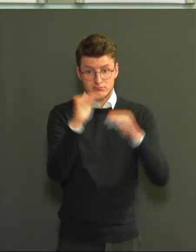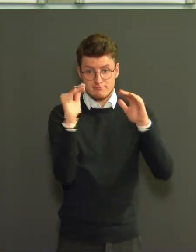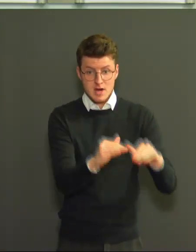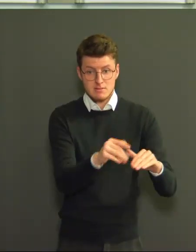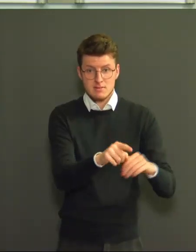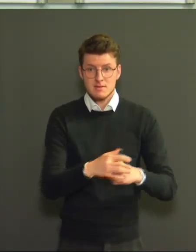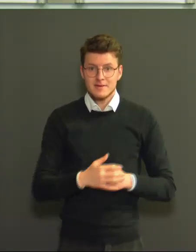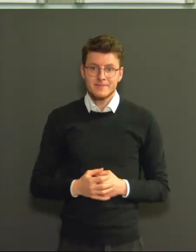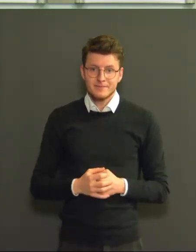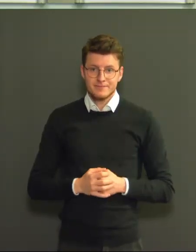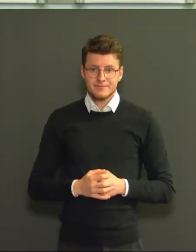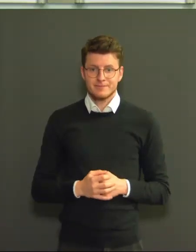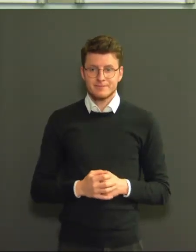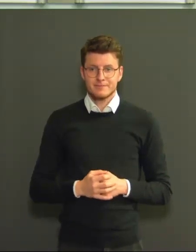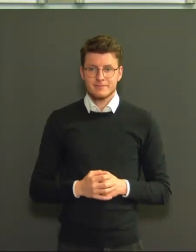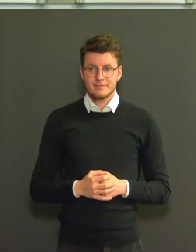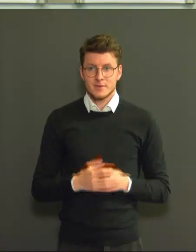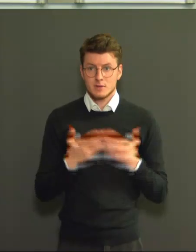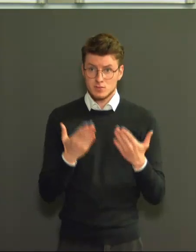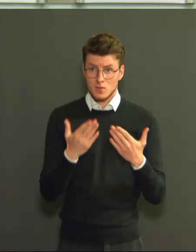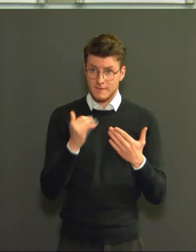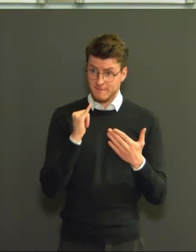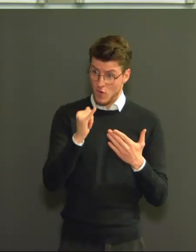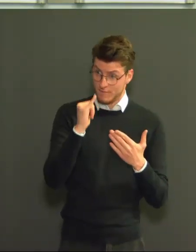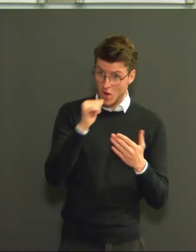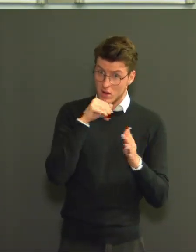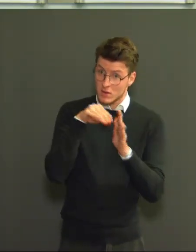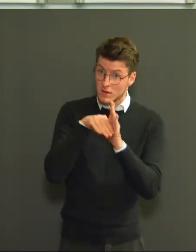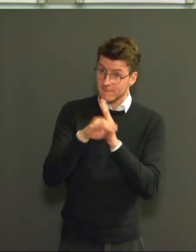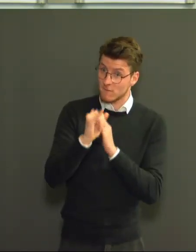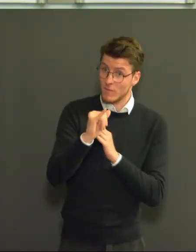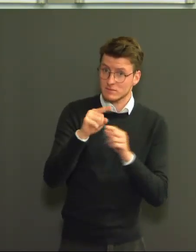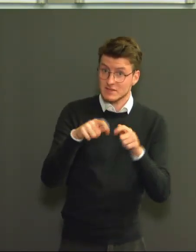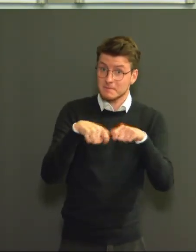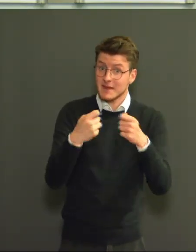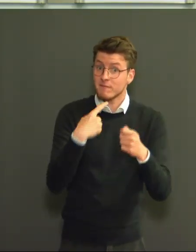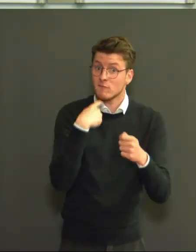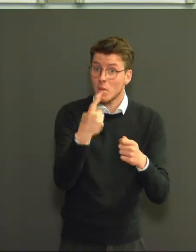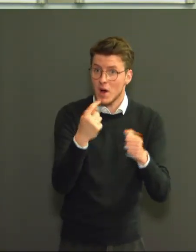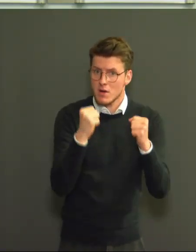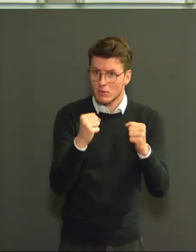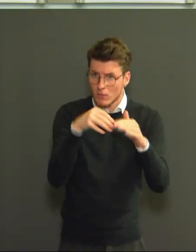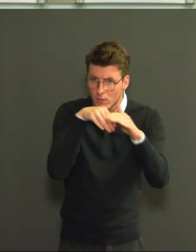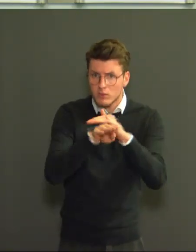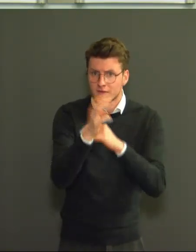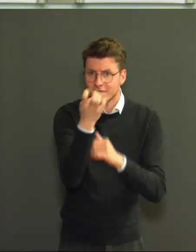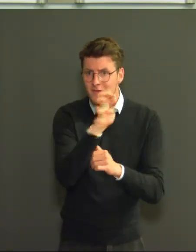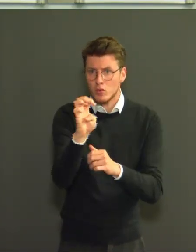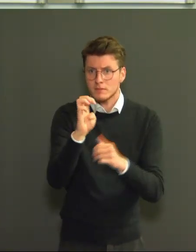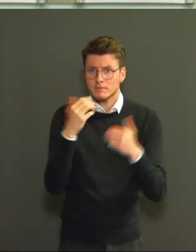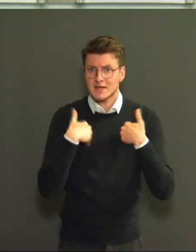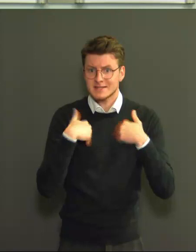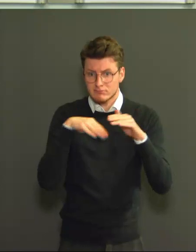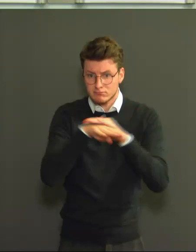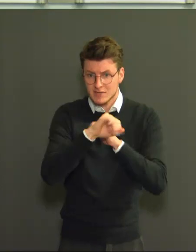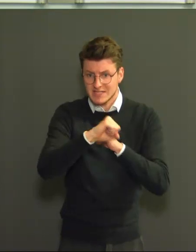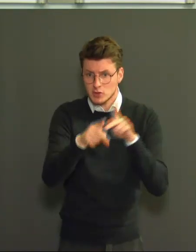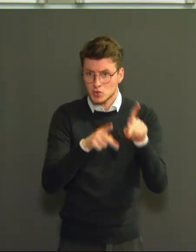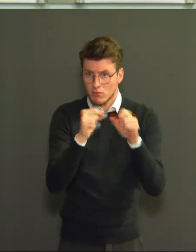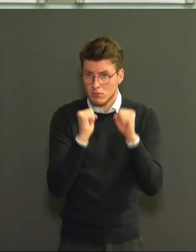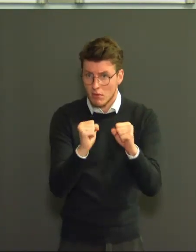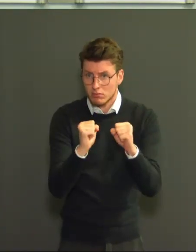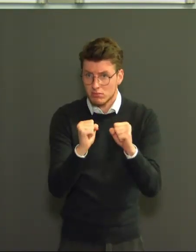Aan dit tempo kunnen we begin volgende week minder dan 400 patiënten op intensieve zorgen hebben en midden